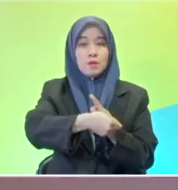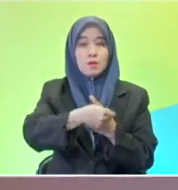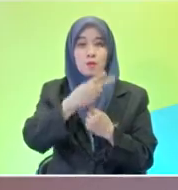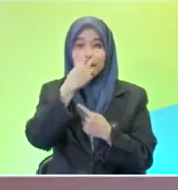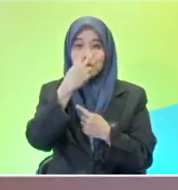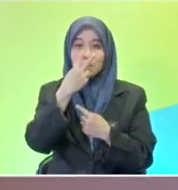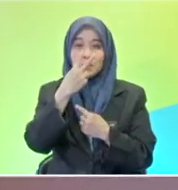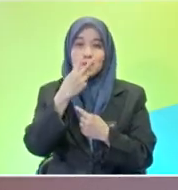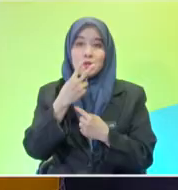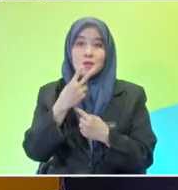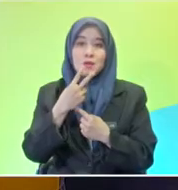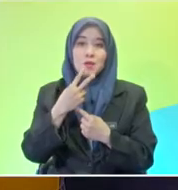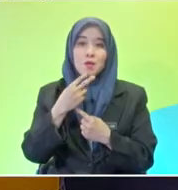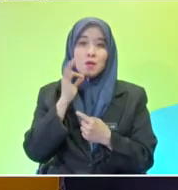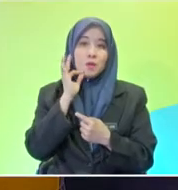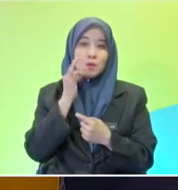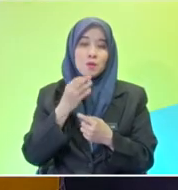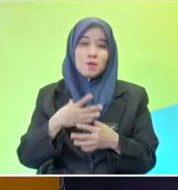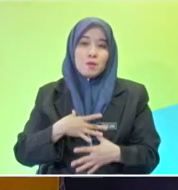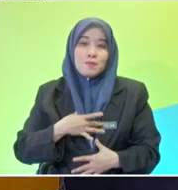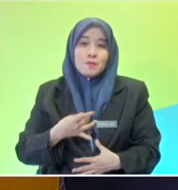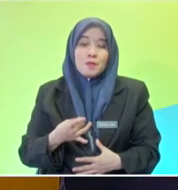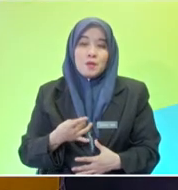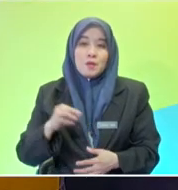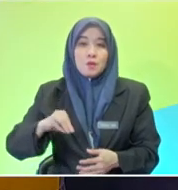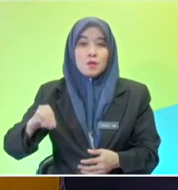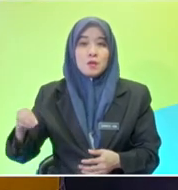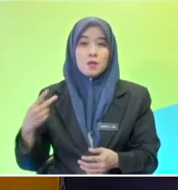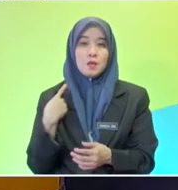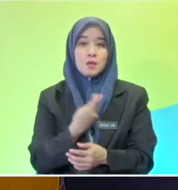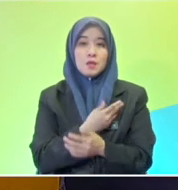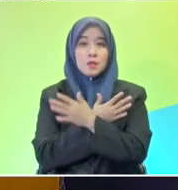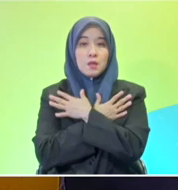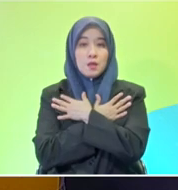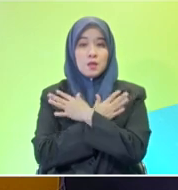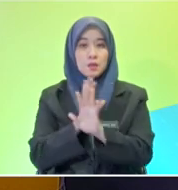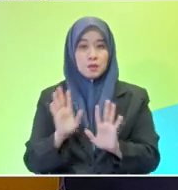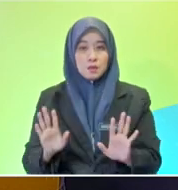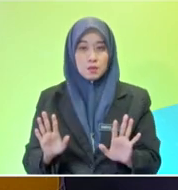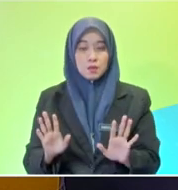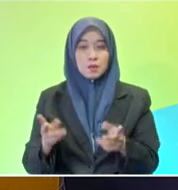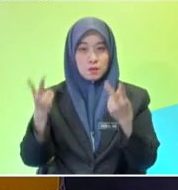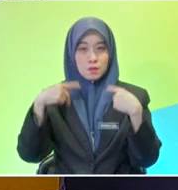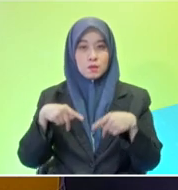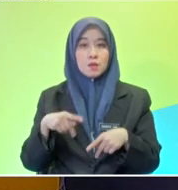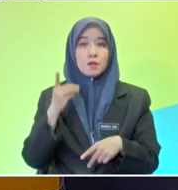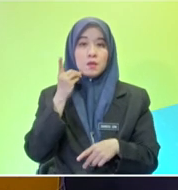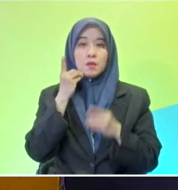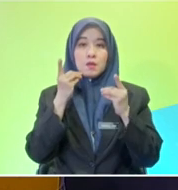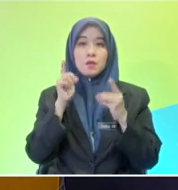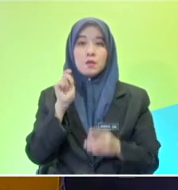okey? Okey. Baiklah, cikgu dan juga murid-murid yang sedang menonton, kita akan berehat sebentar dan kembali selepas ini di Didik TV